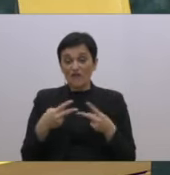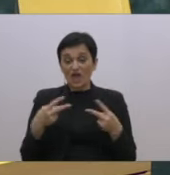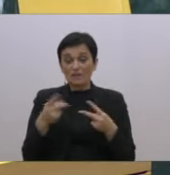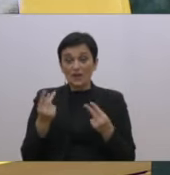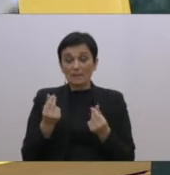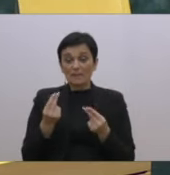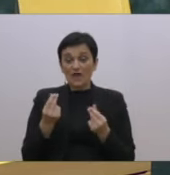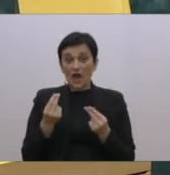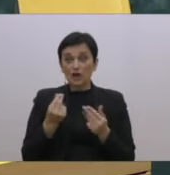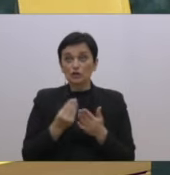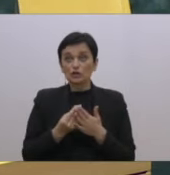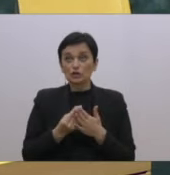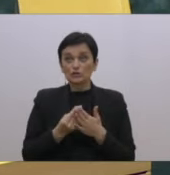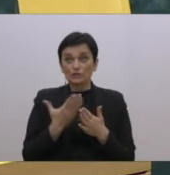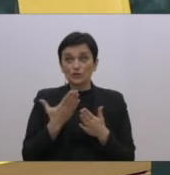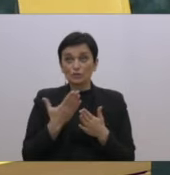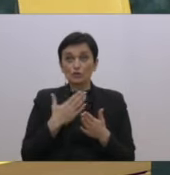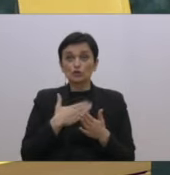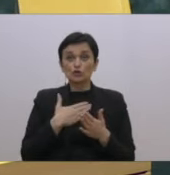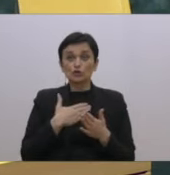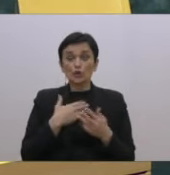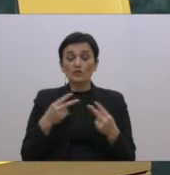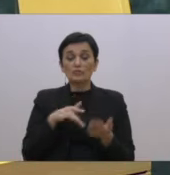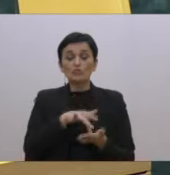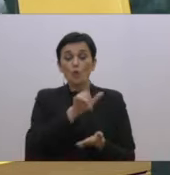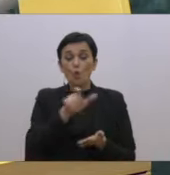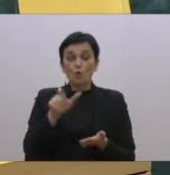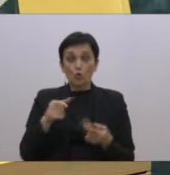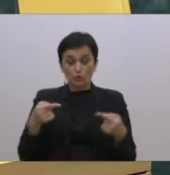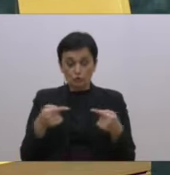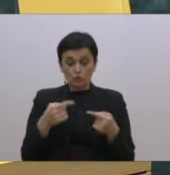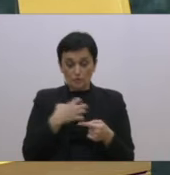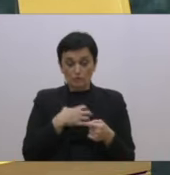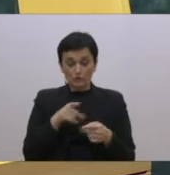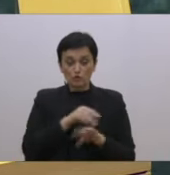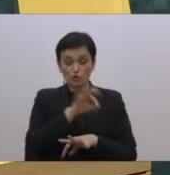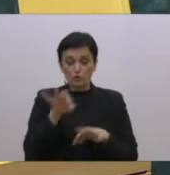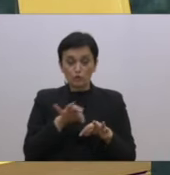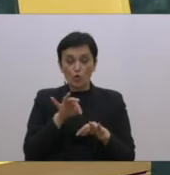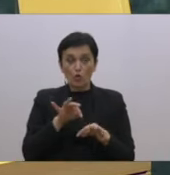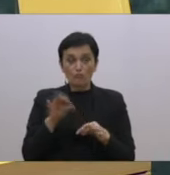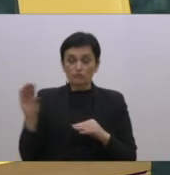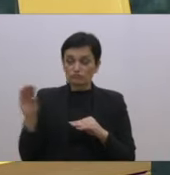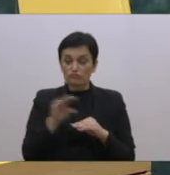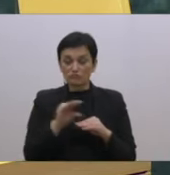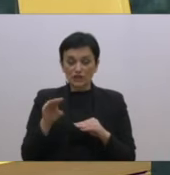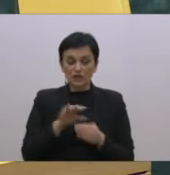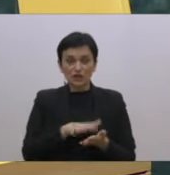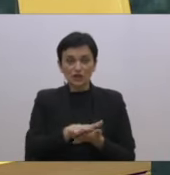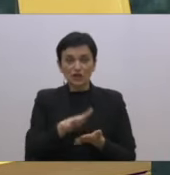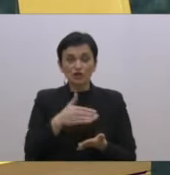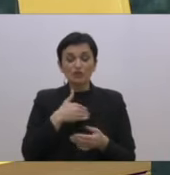თანხა ძვირფასო ჩემო თანამოქალაქეებო ზუსტად ესეთ მნიშვნელოვან პროექტებში იხარჯება, როგორიც არის